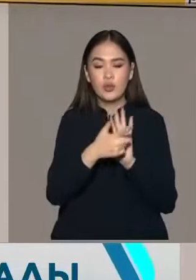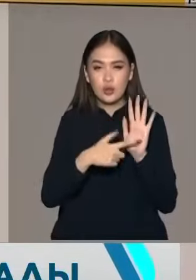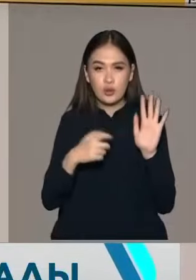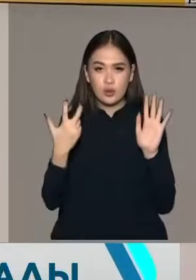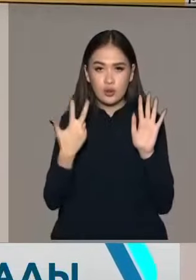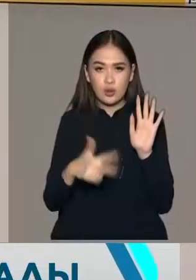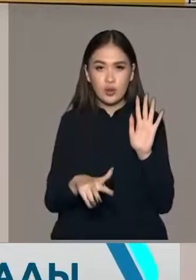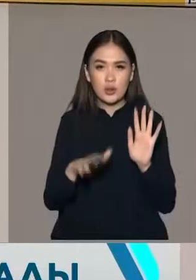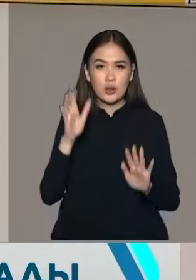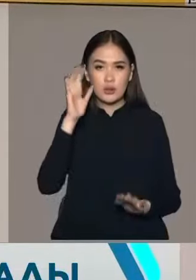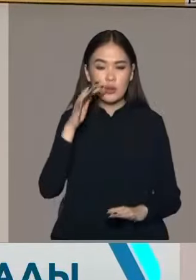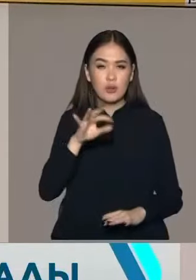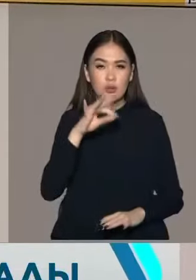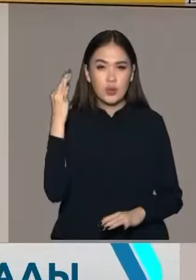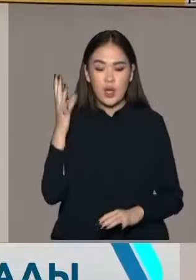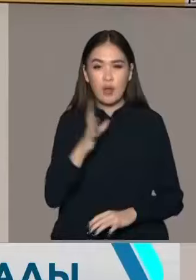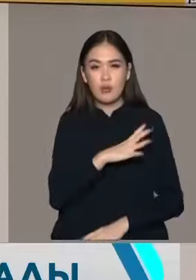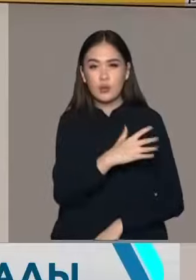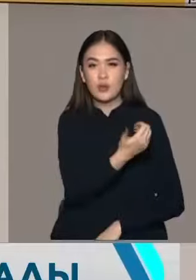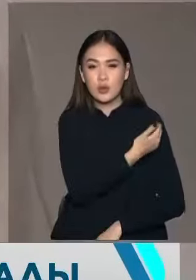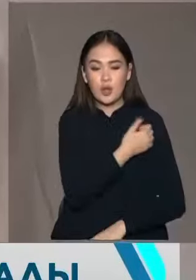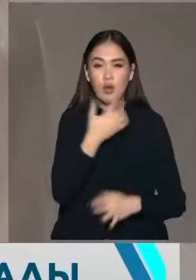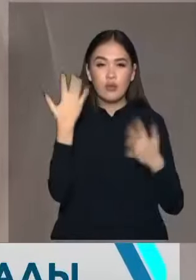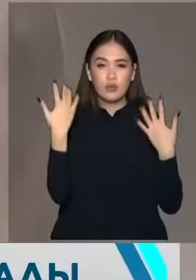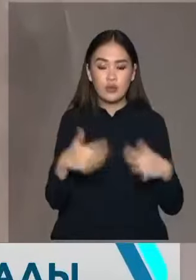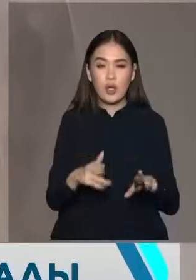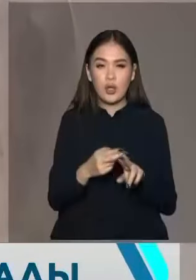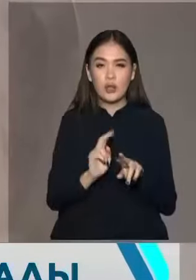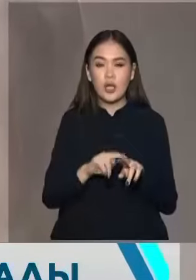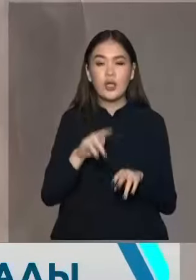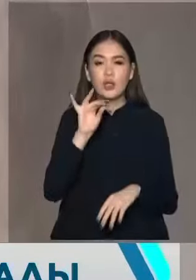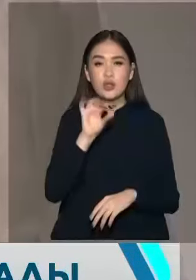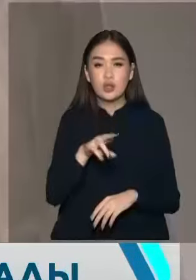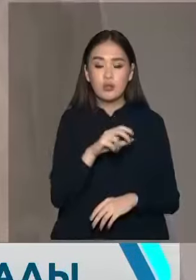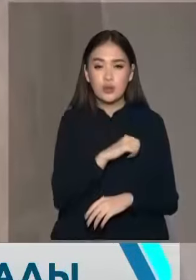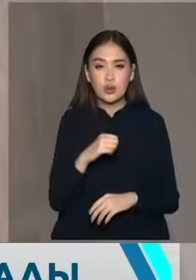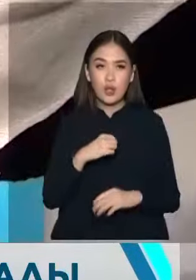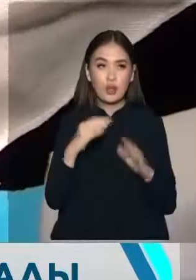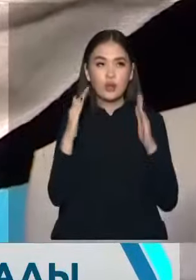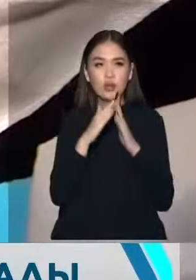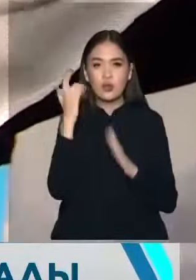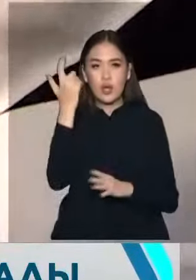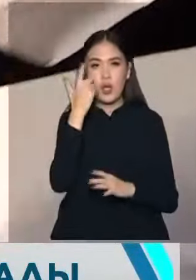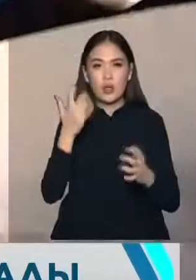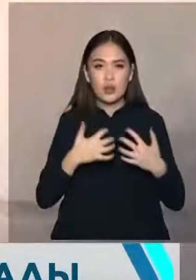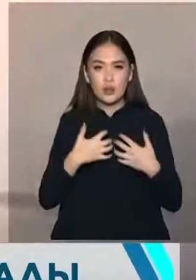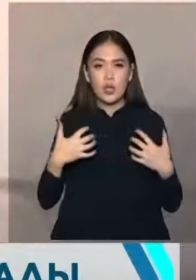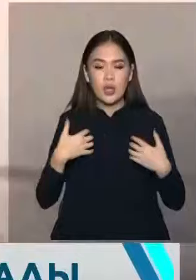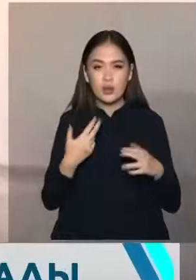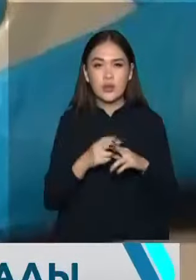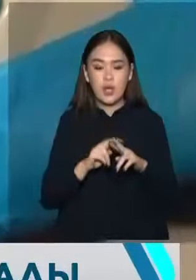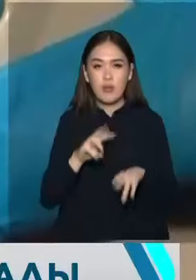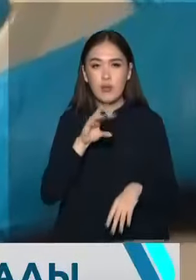1730 ит пен мысық таңба жүйесі арқылы кіргізілді. Чиптің өзіне келер болсақ, бұл үй жануарларының терісінің астына